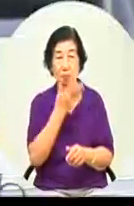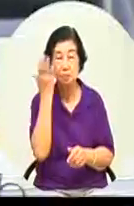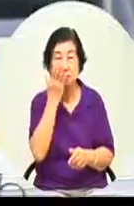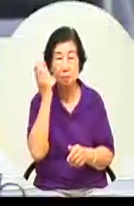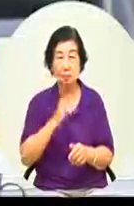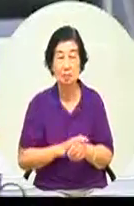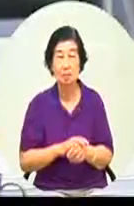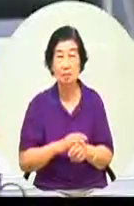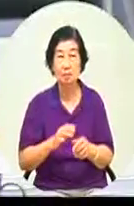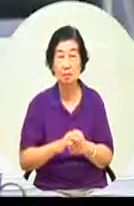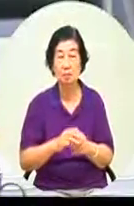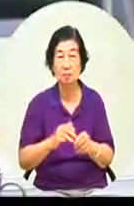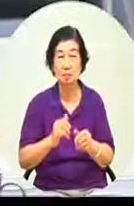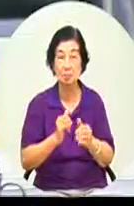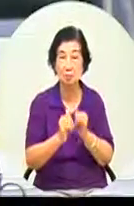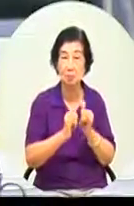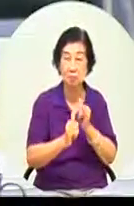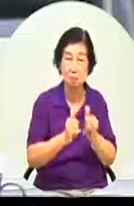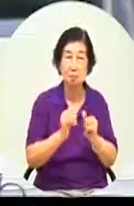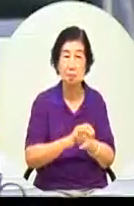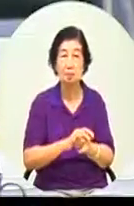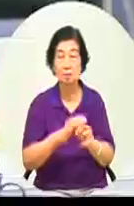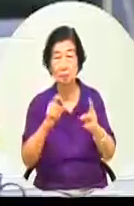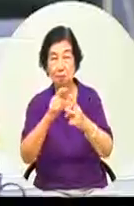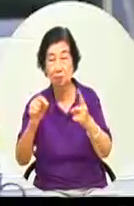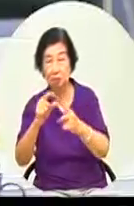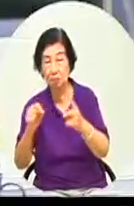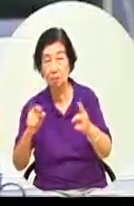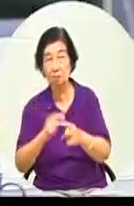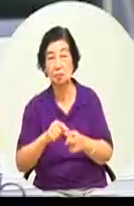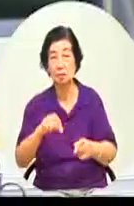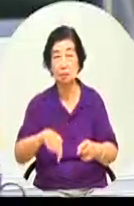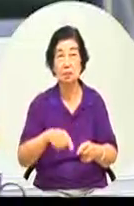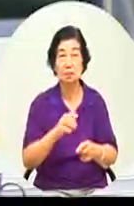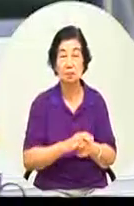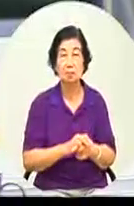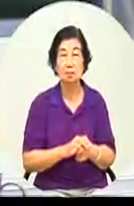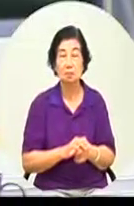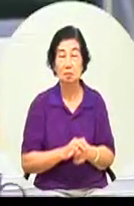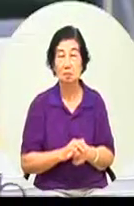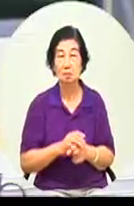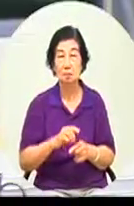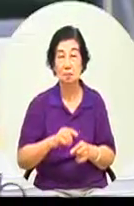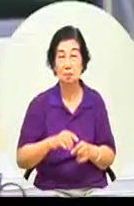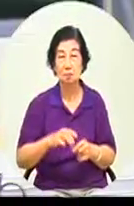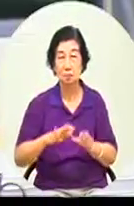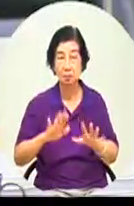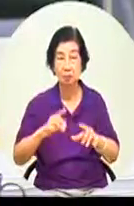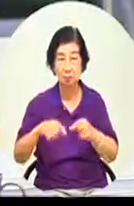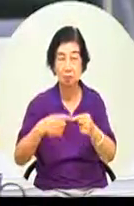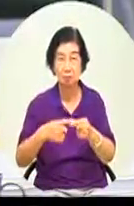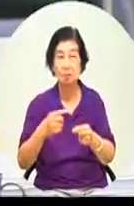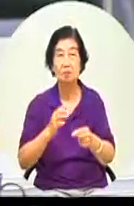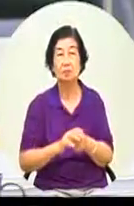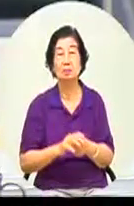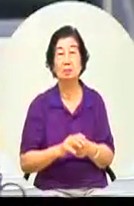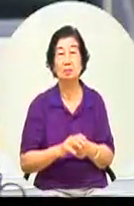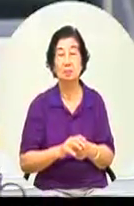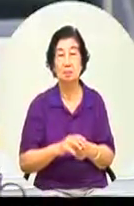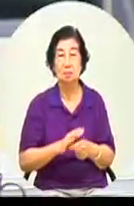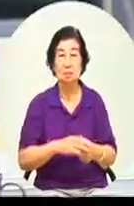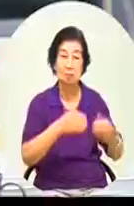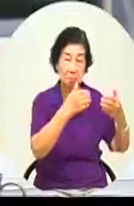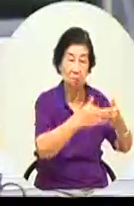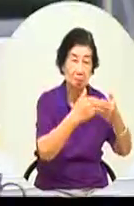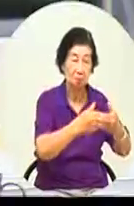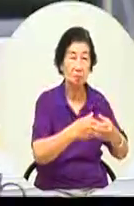估说，可能到年底，甚至到明年初。很有可能陆客团会缩减到零团也不一